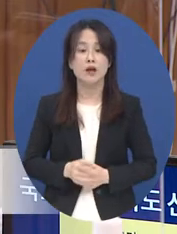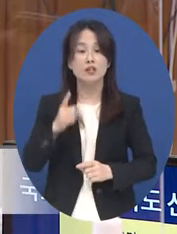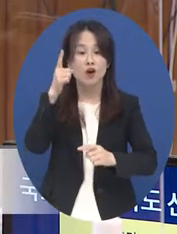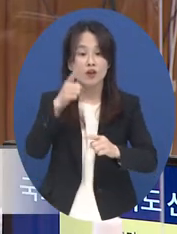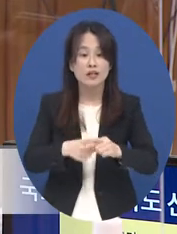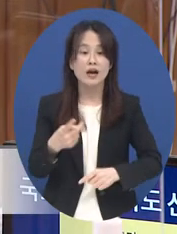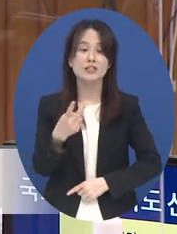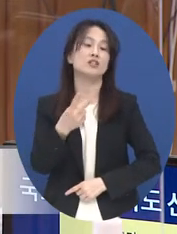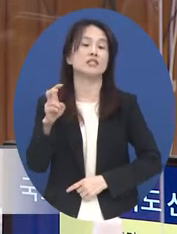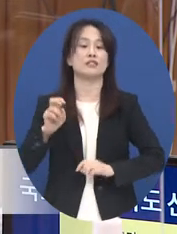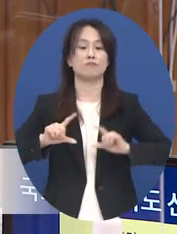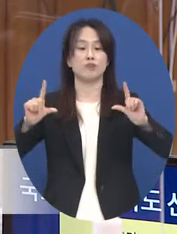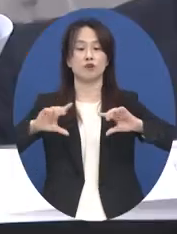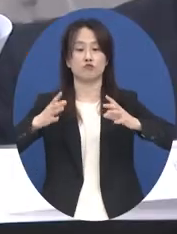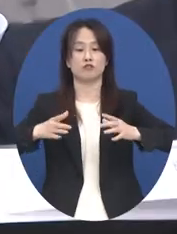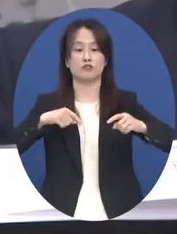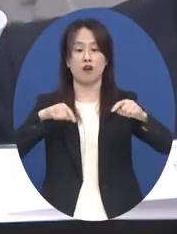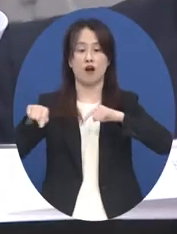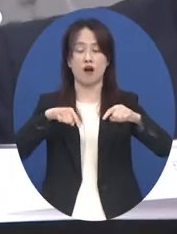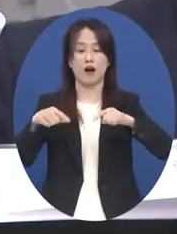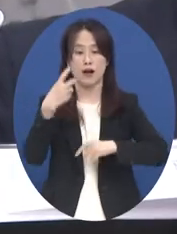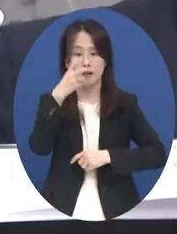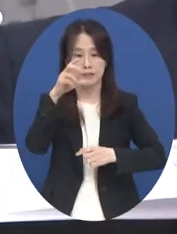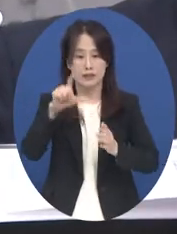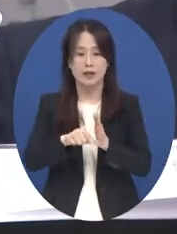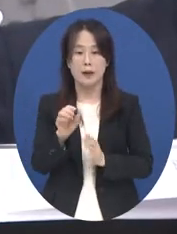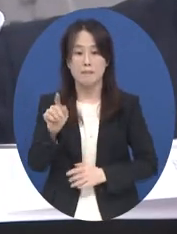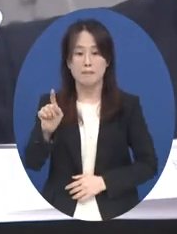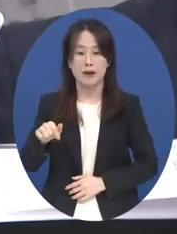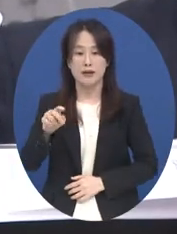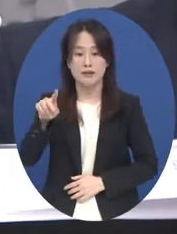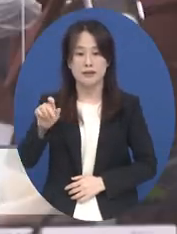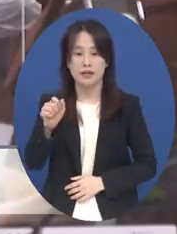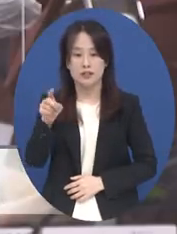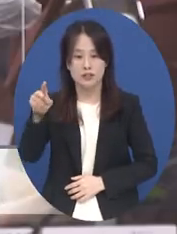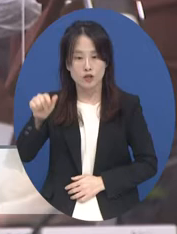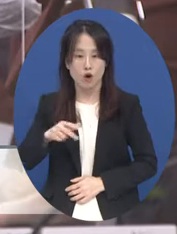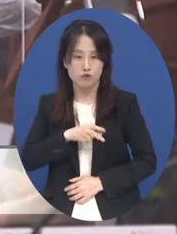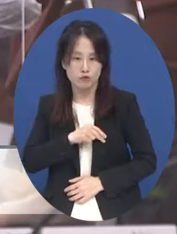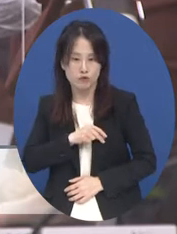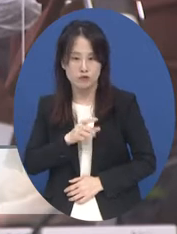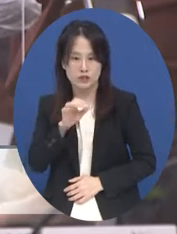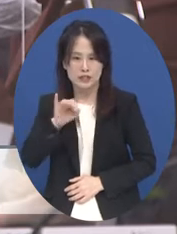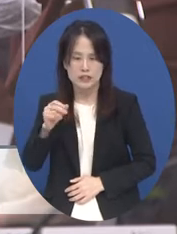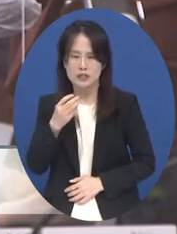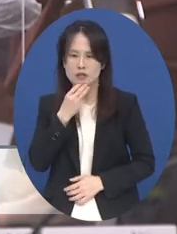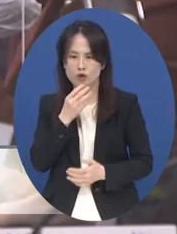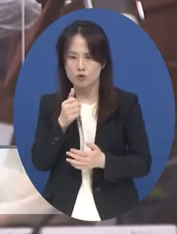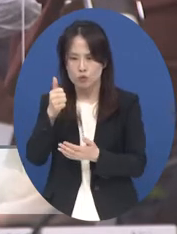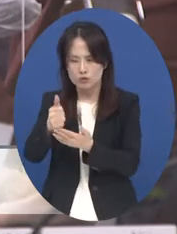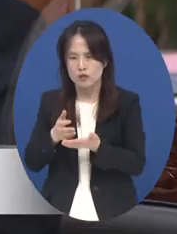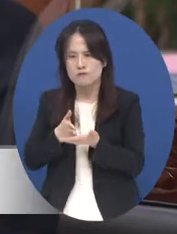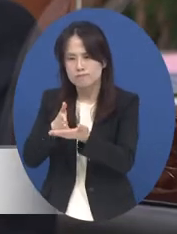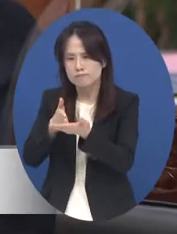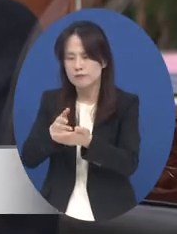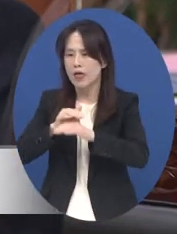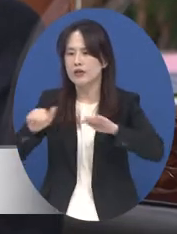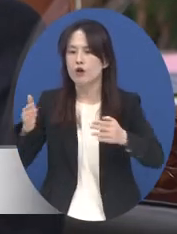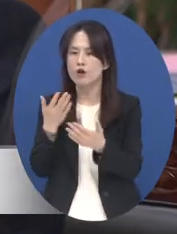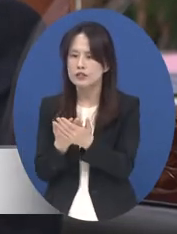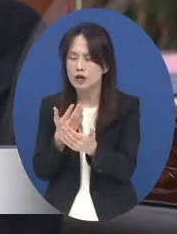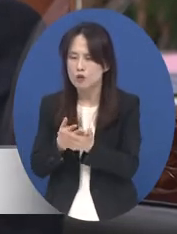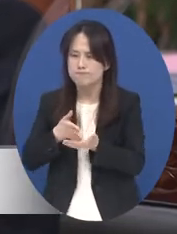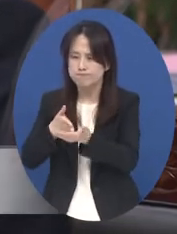그러다 지난 2020년 국정감사에서 박상영 국회의원이 이재명 지사에게 해결을 요구하며 경기도의